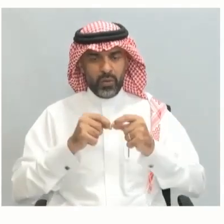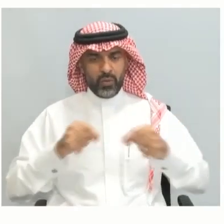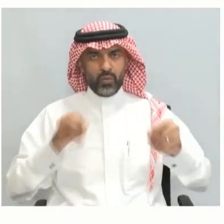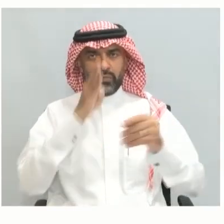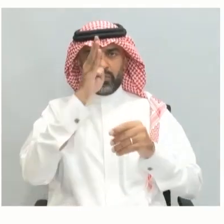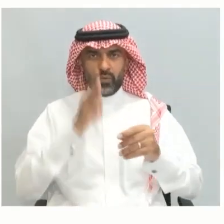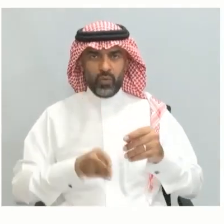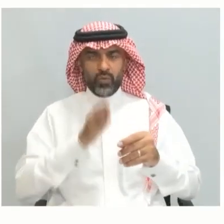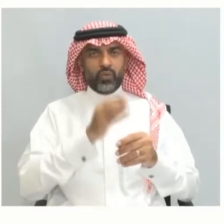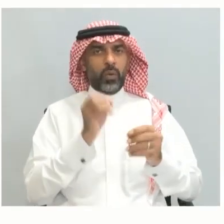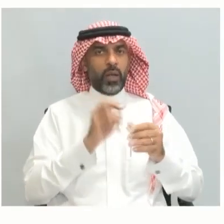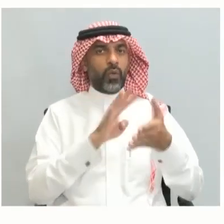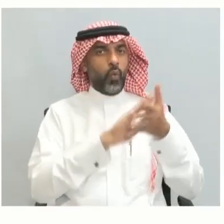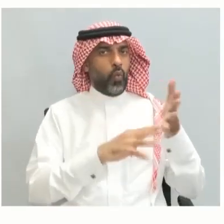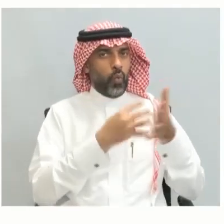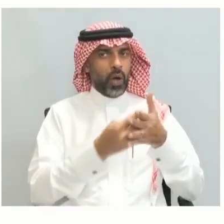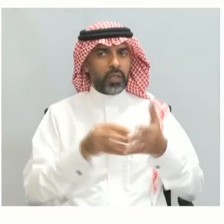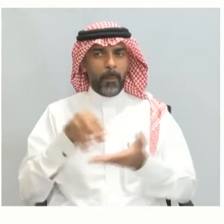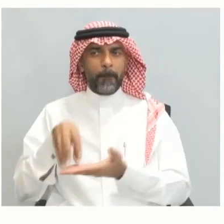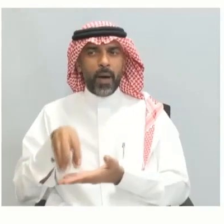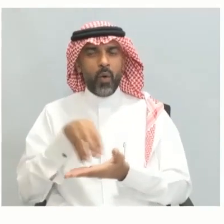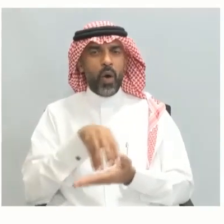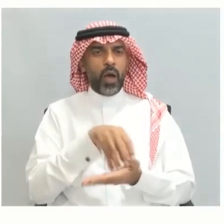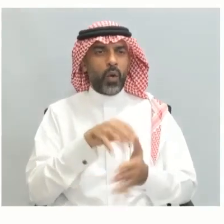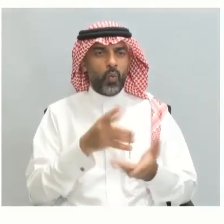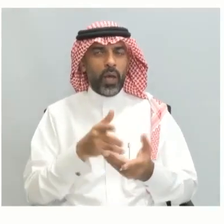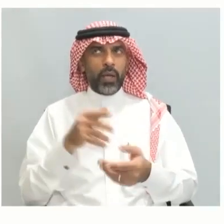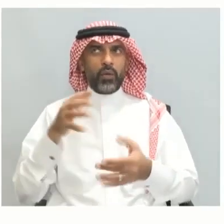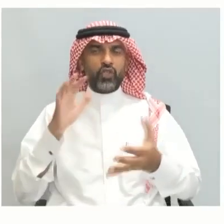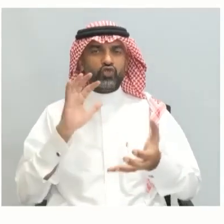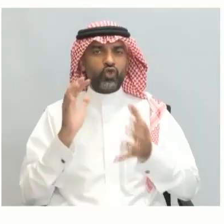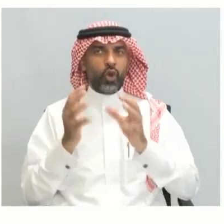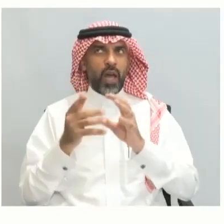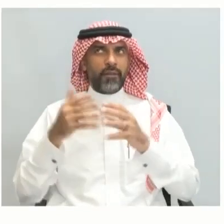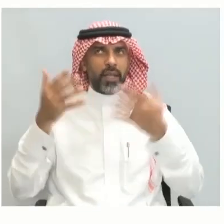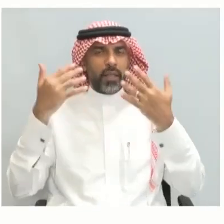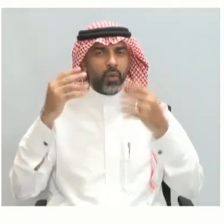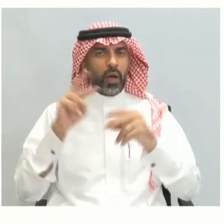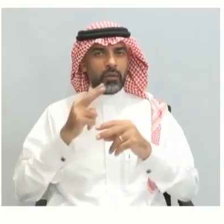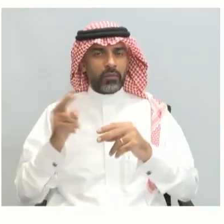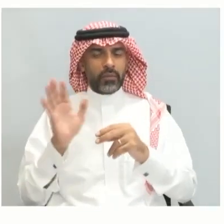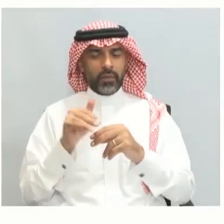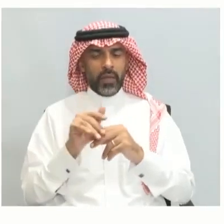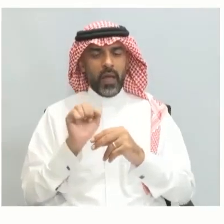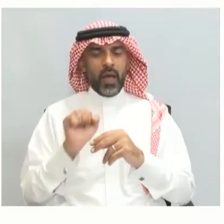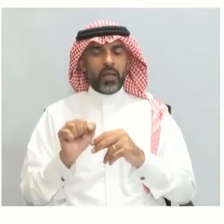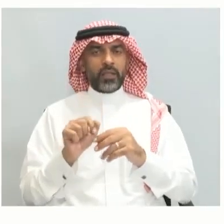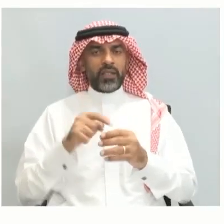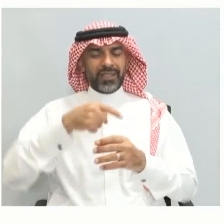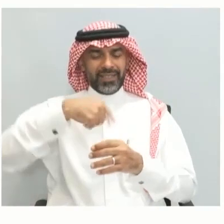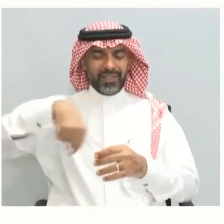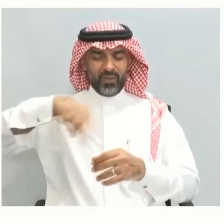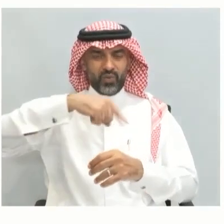وضعوا جدولا لمواقع البلدان والظواهر الجغرافيه بالنسبه لماذا لخطوط الطول ودوائر